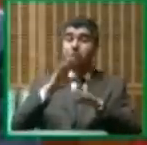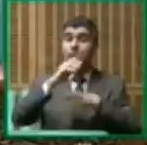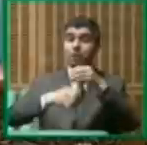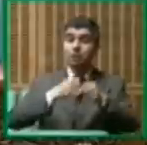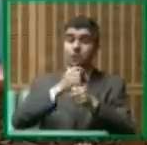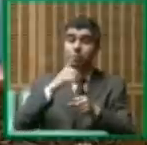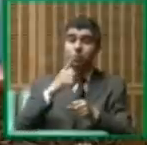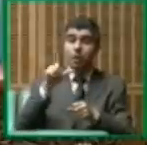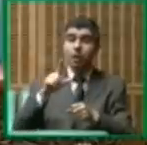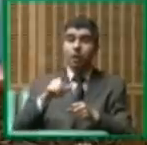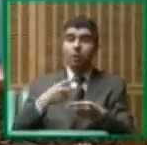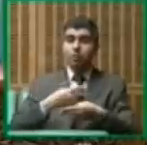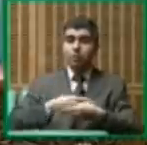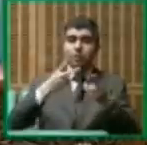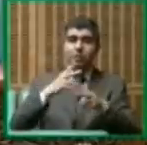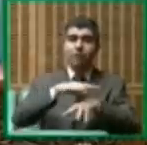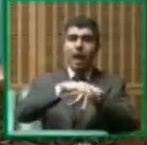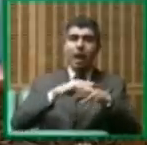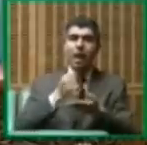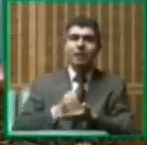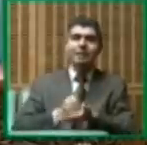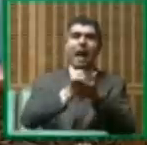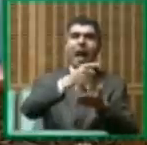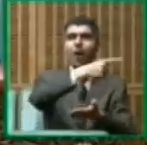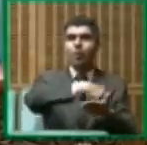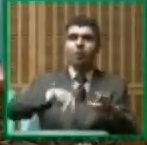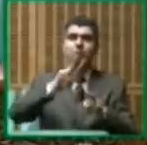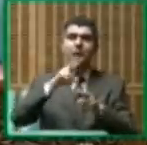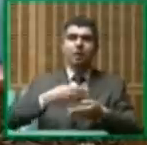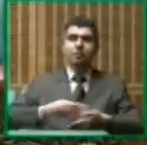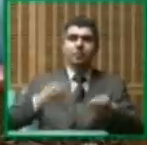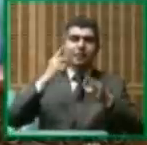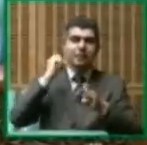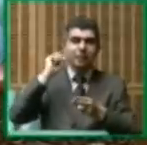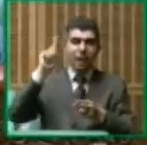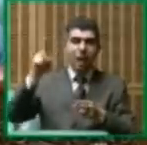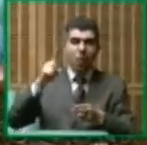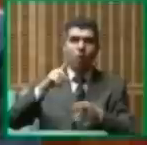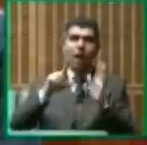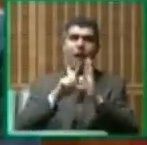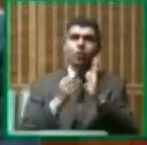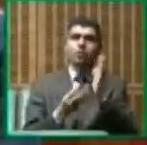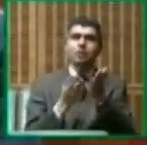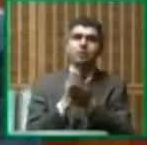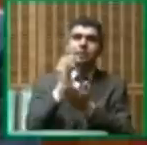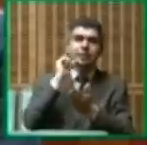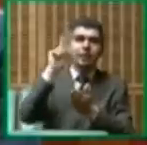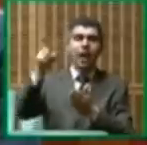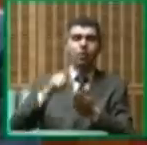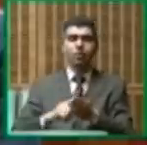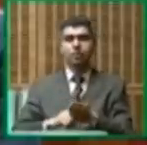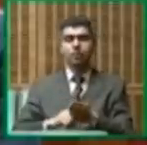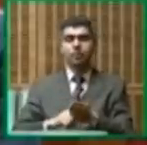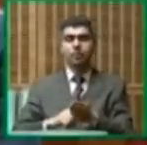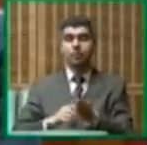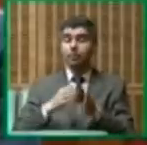الوطنية للتنمية البشرية. بطبيعة الحال أيضا مسلسل من الإصلاحات اليوم اللي جات عن طريق الدستور الجديد. الأهداف